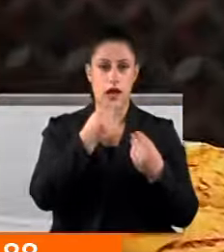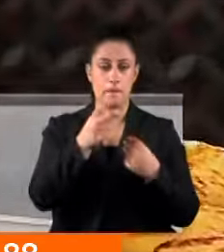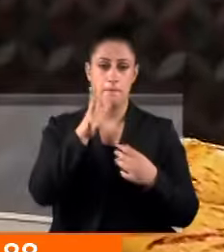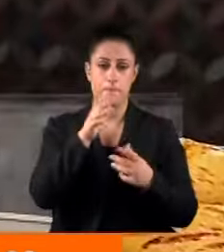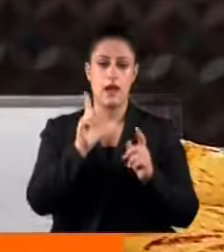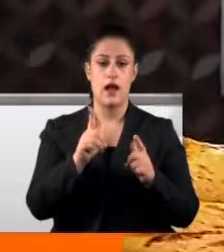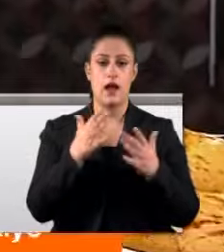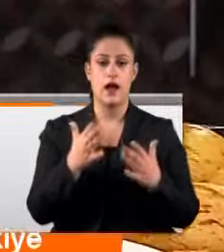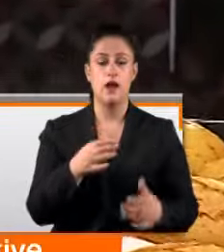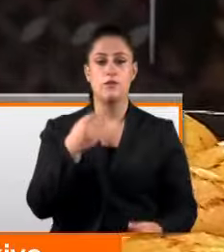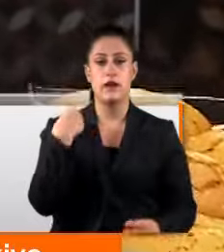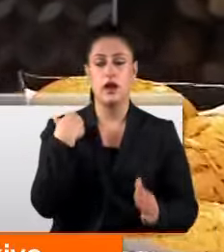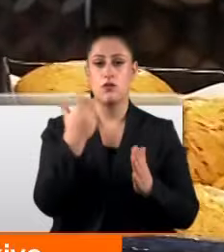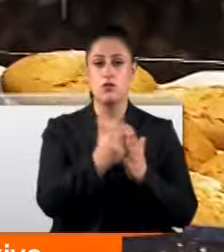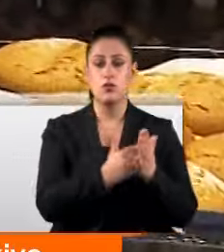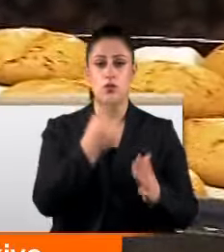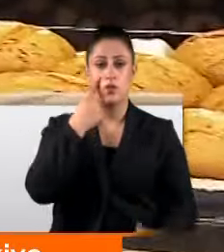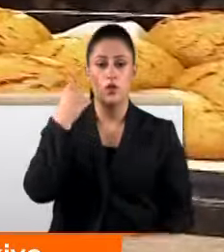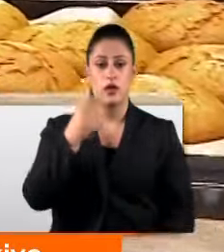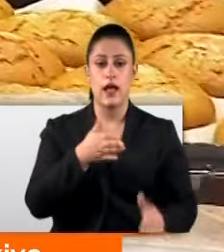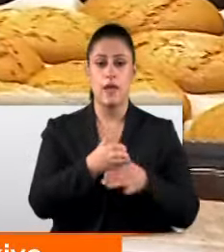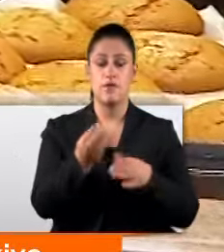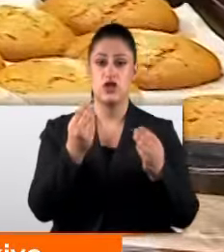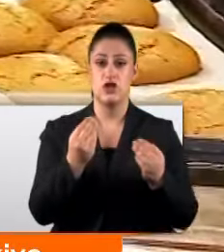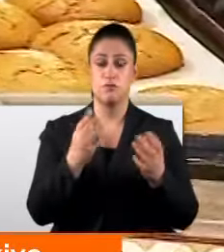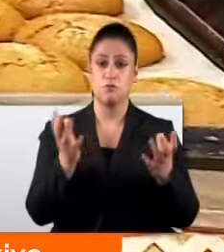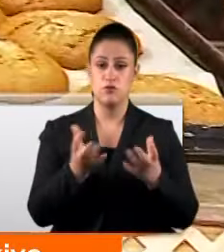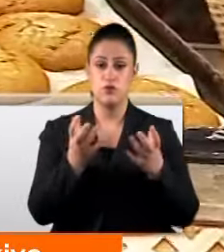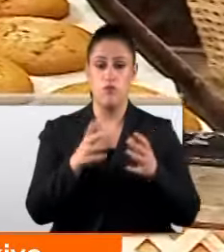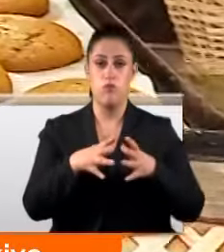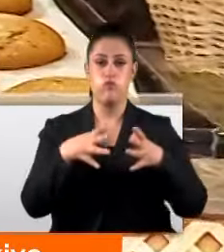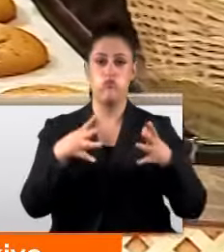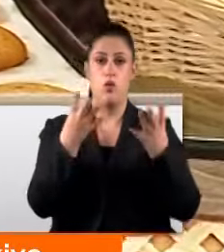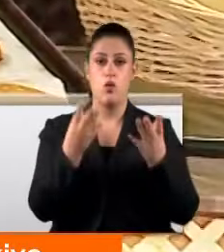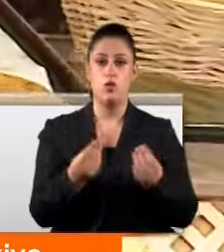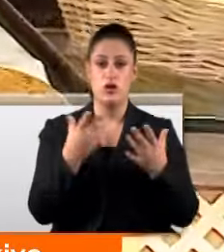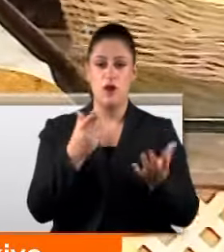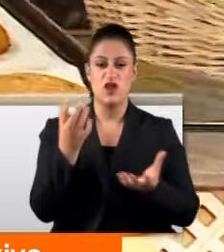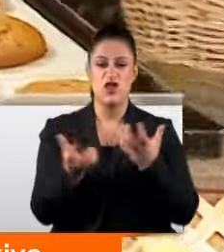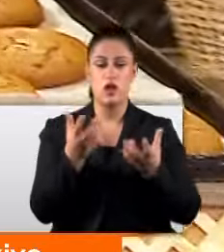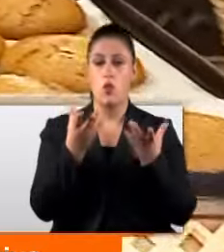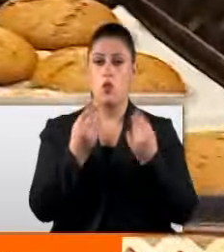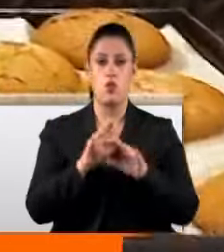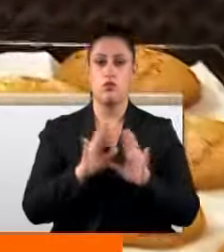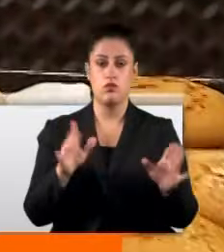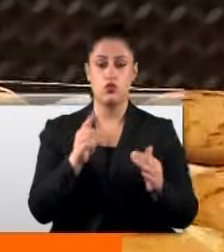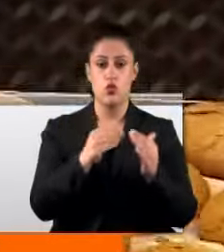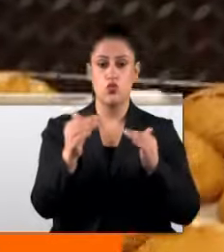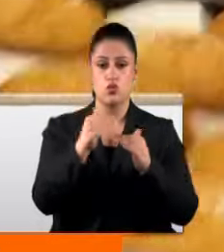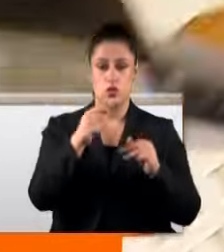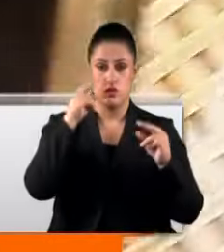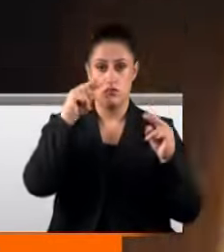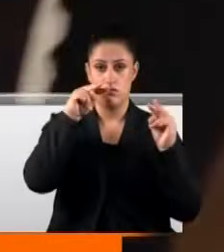yani. Getirilecek yeni düzenleme ile birlikte ekmek iyi pişmiş ve kabarmış olacak ama yanık olmayacak. Üzerinde de